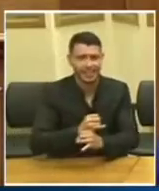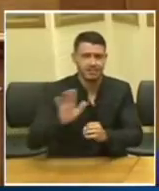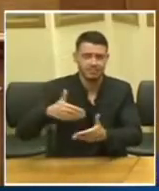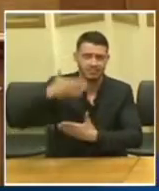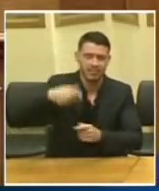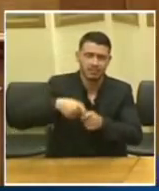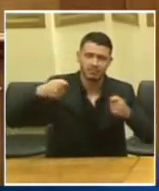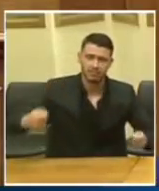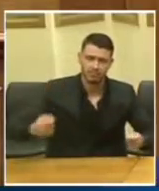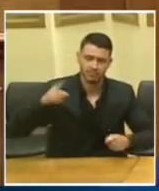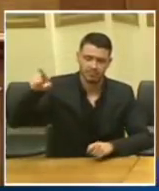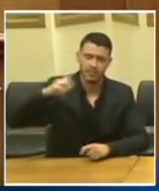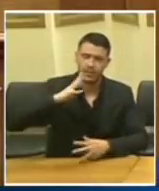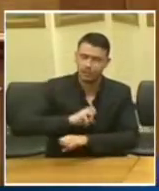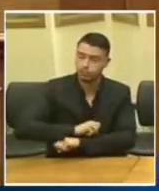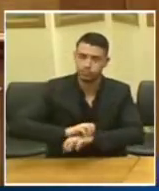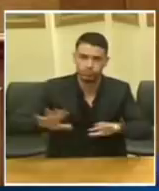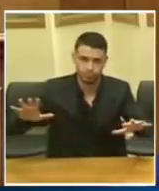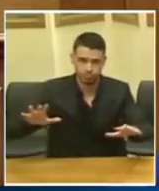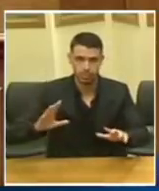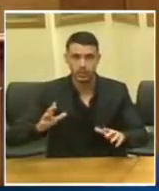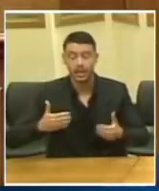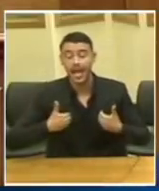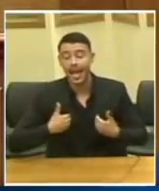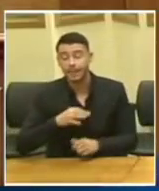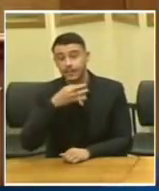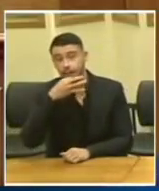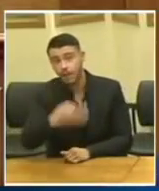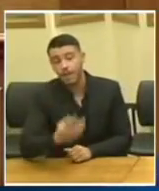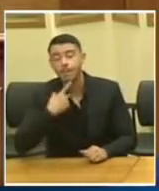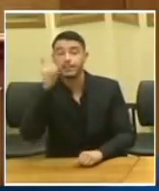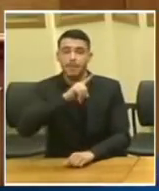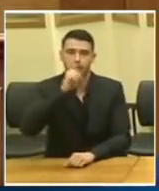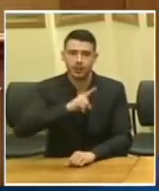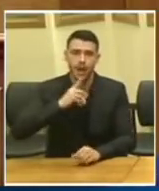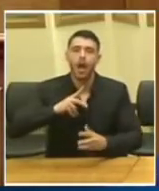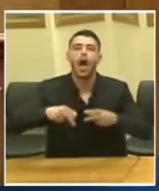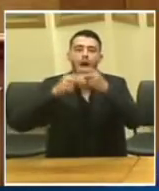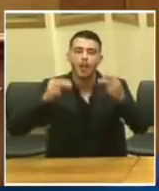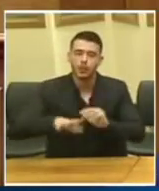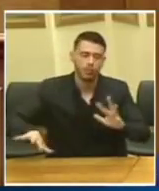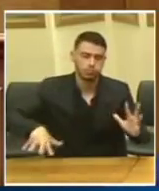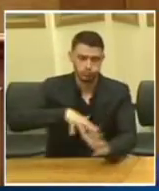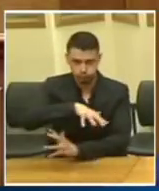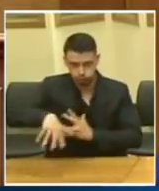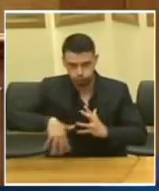αντιπολιτευτικό, ότι τάχα μου είπαμε ψέματα στο ζήτημα αυτό, ερωτήθη από το Real GR. Είναι